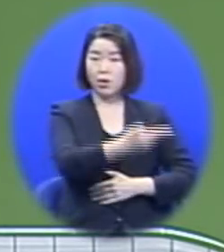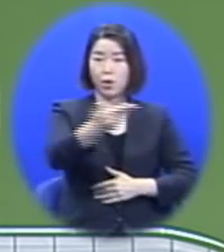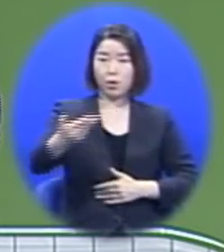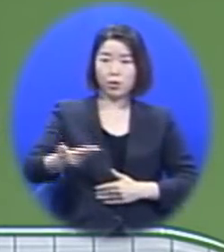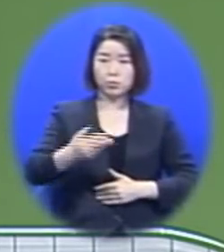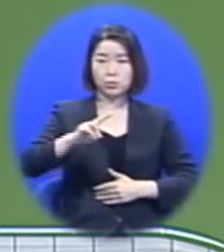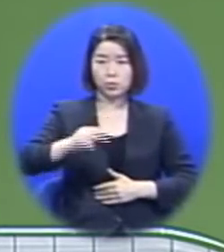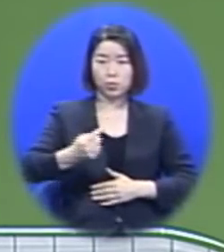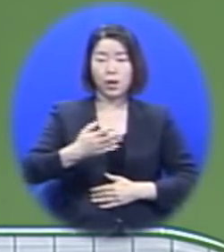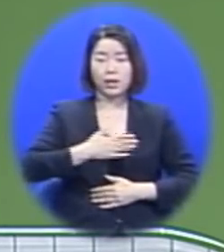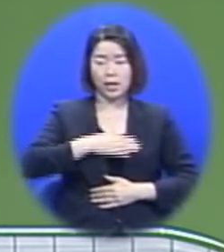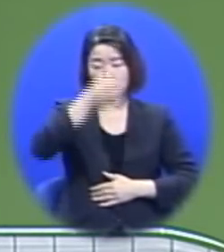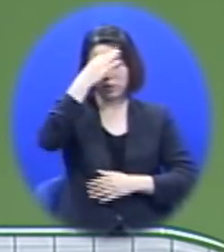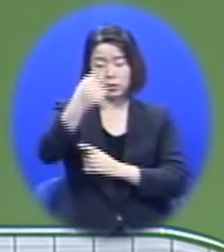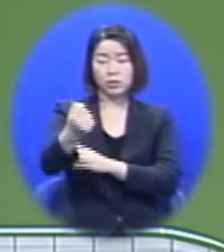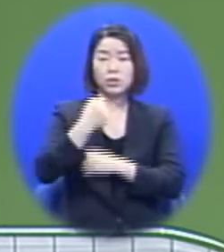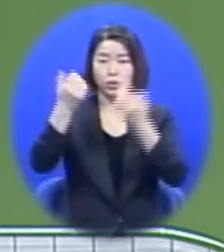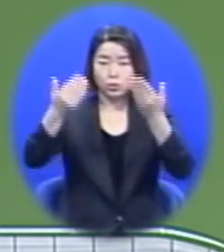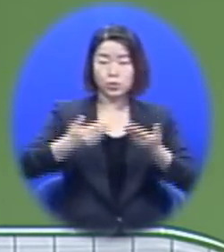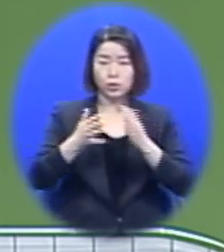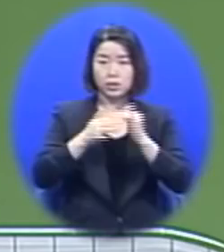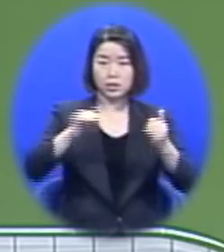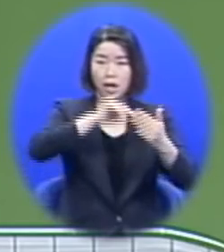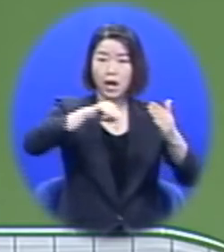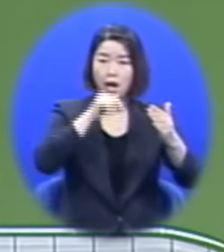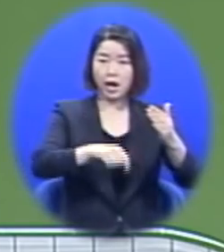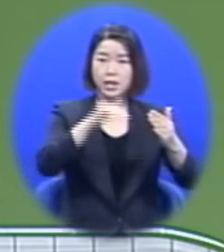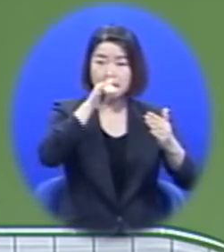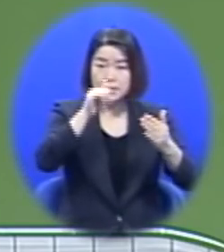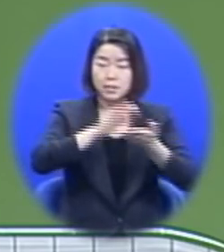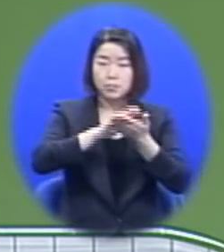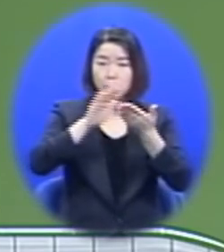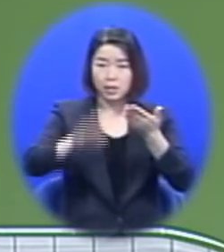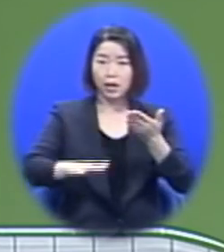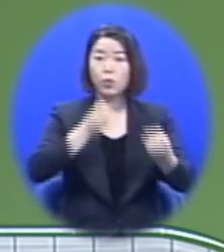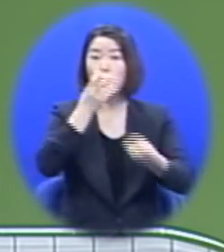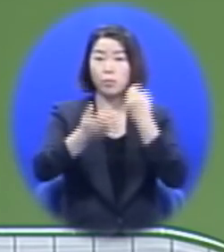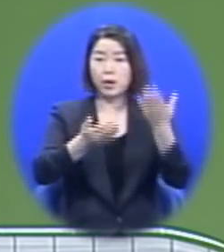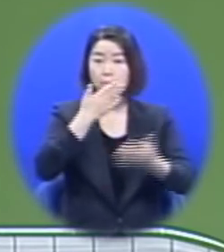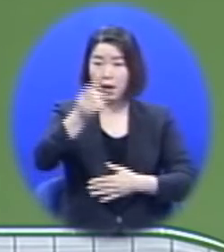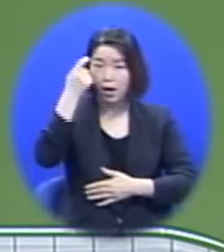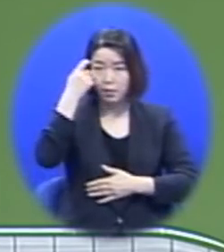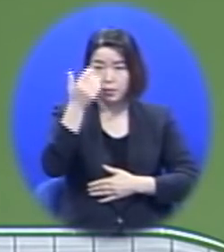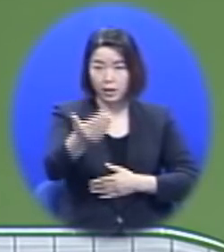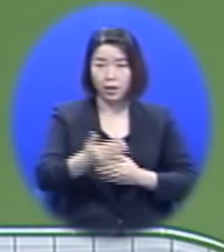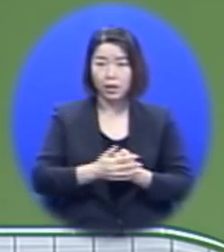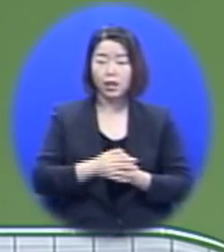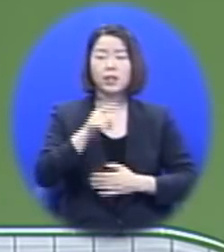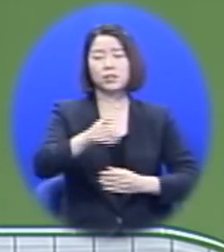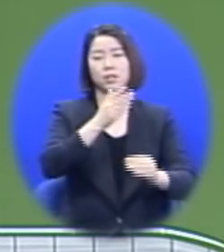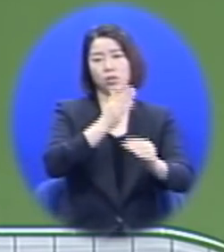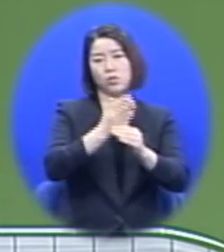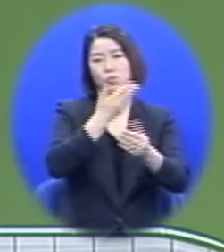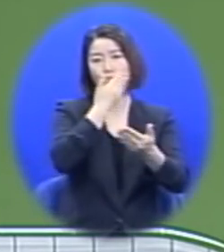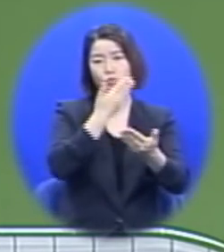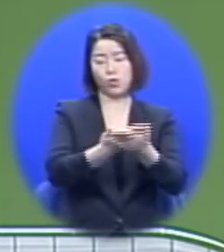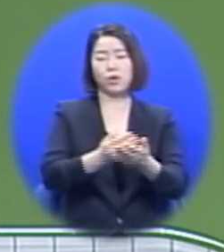여러분도 나도 능력 주시는 자 안에 있습니다 이렇게 고백할 수 있습니까? 그것이 핵심이에요.